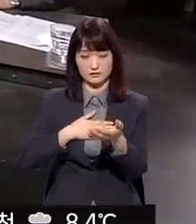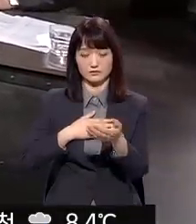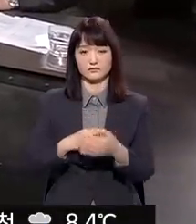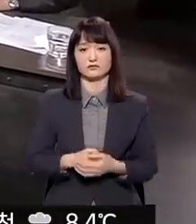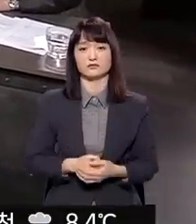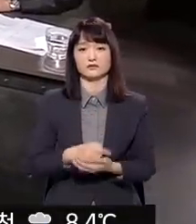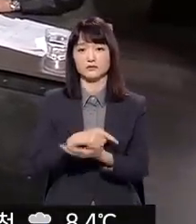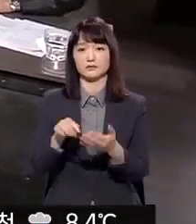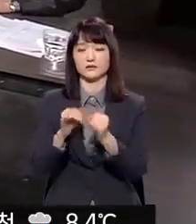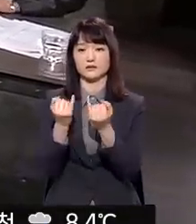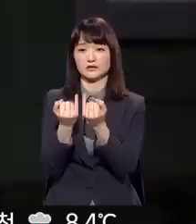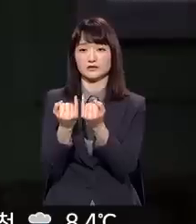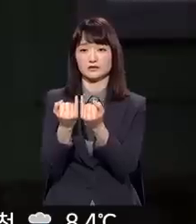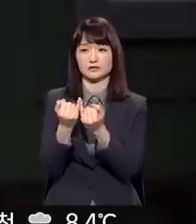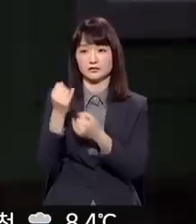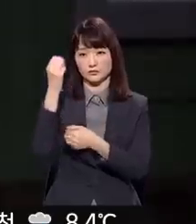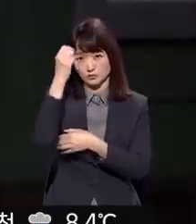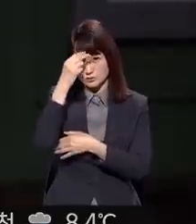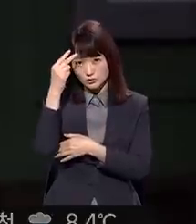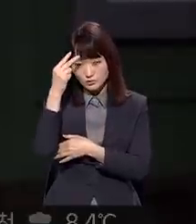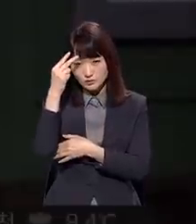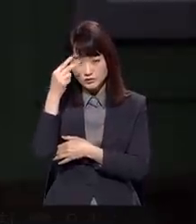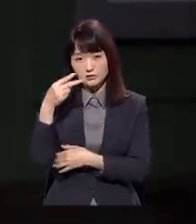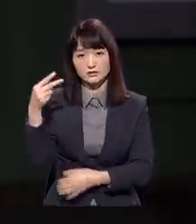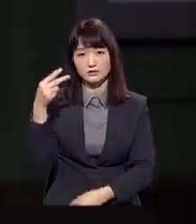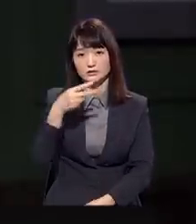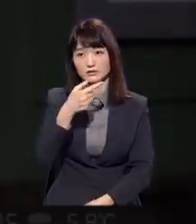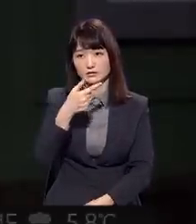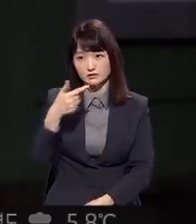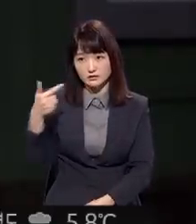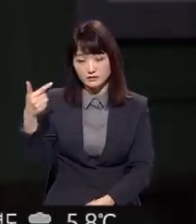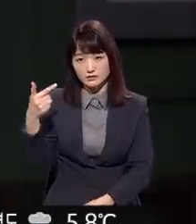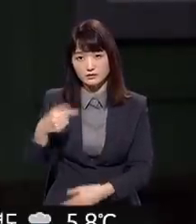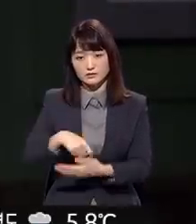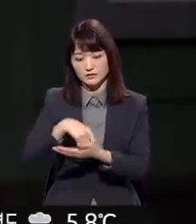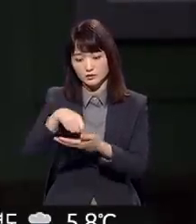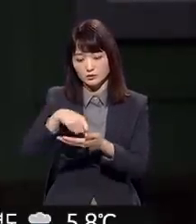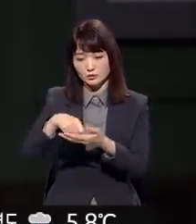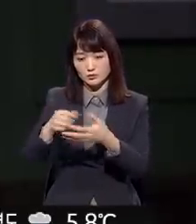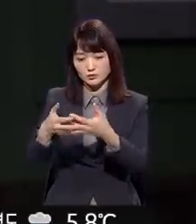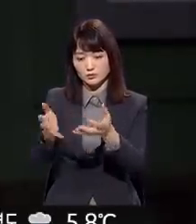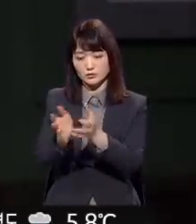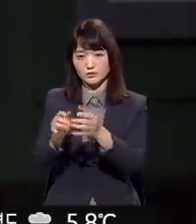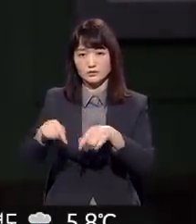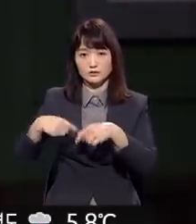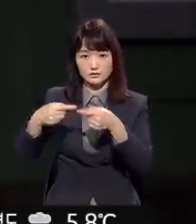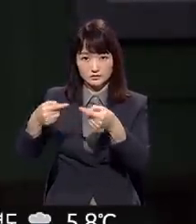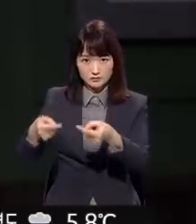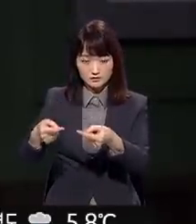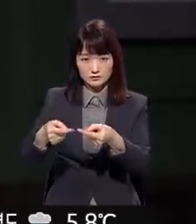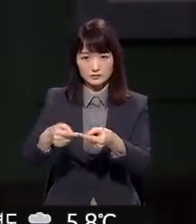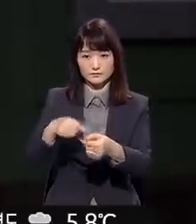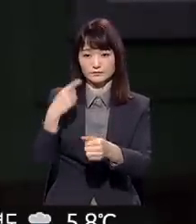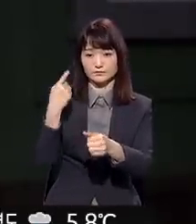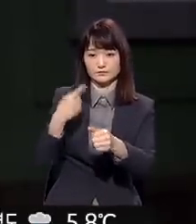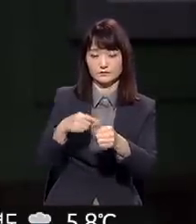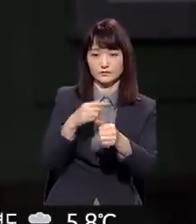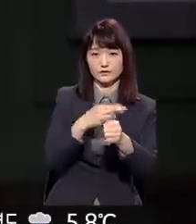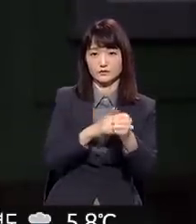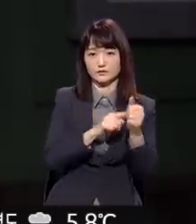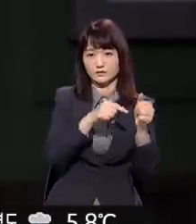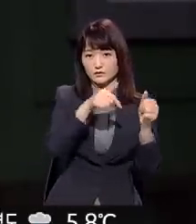피해 여성은요, 고등학교 2학년이던 2006년 한 논술 동아리에 들어가게 됩니다. 그곳의 지도교사가 강모